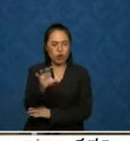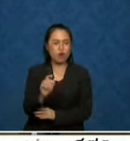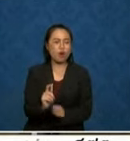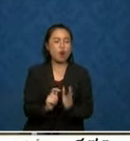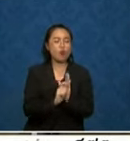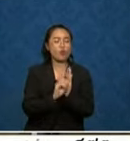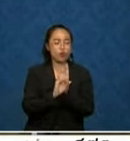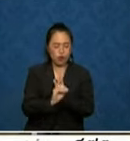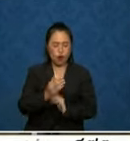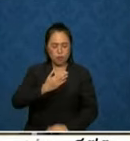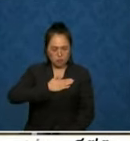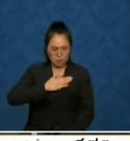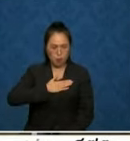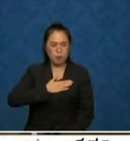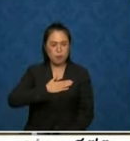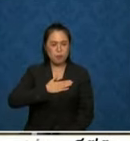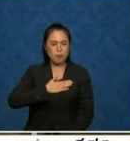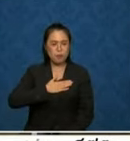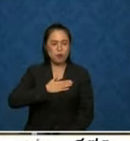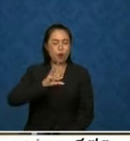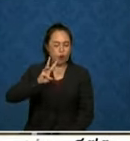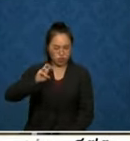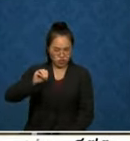ไปเช็คดูแล้วมัน